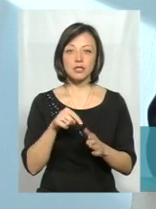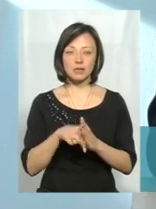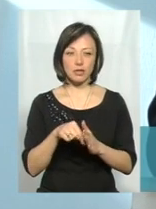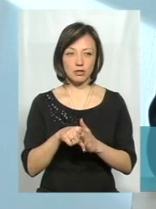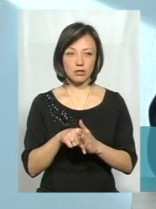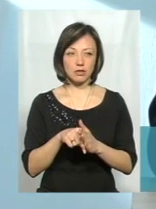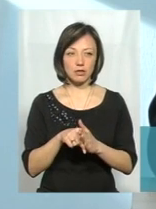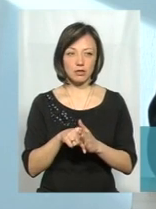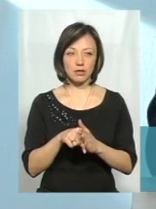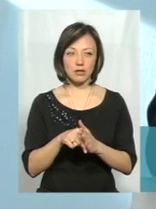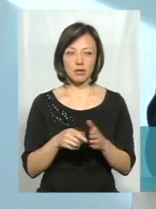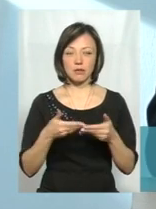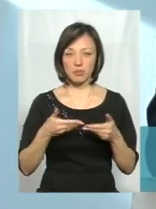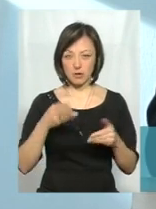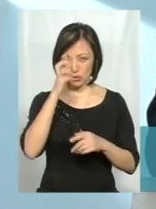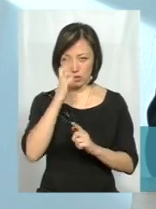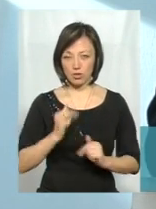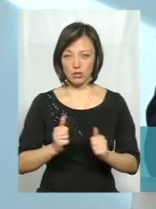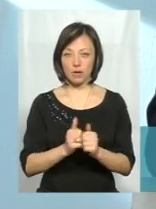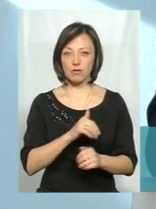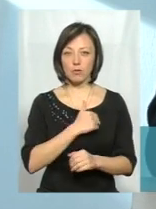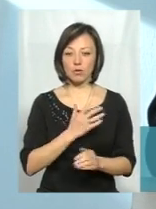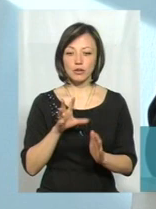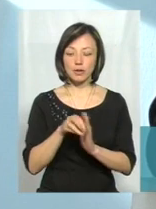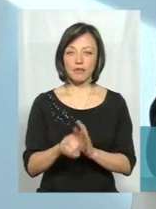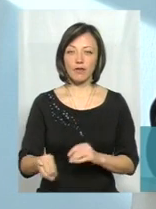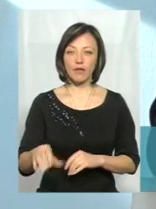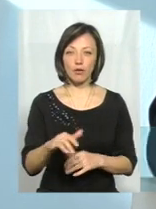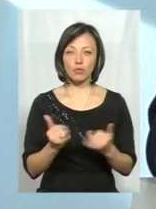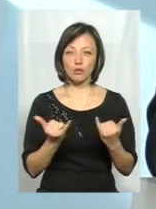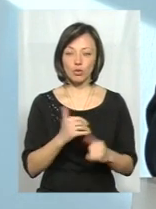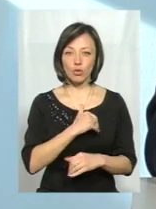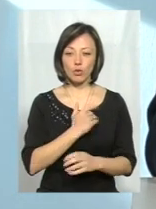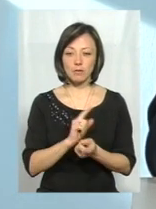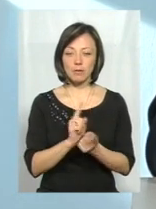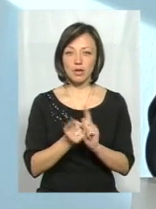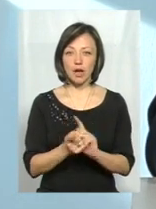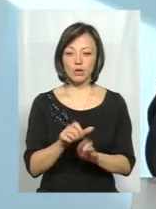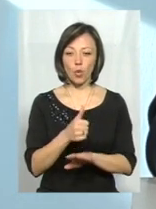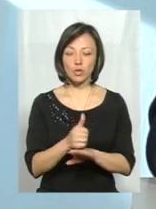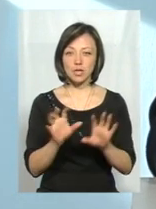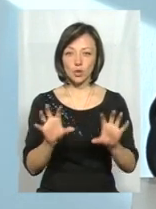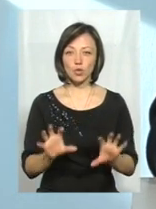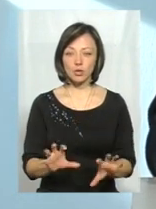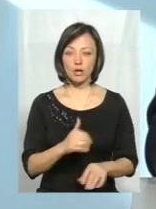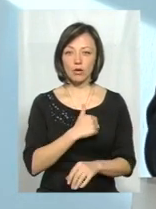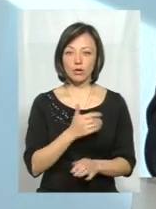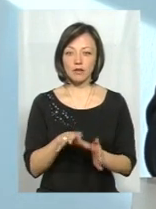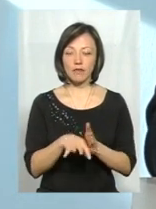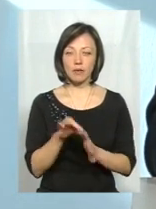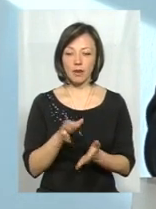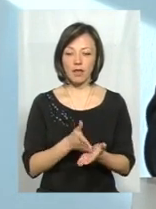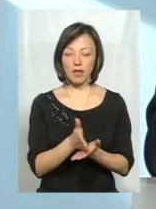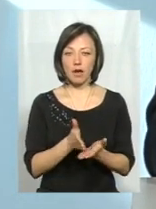говорить? Ми ж держава, ми хочемо йти в Європу, ми сьогодні хочемо міняти Конституцію, ми хочемо вибрати